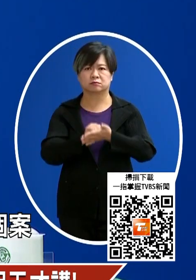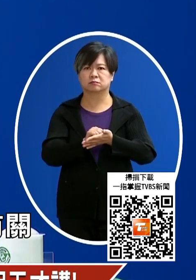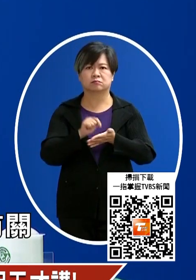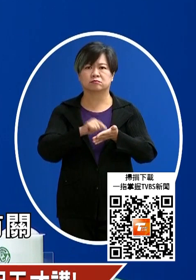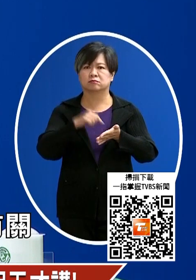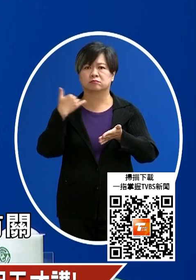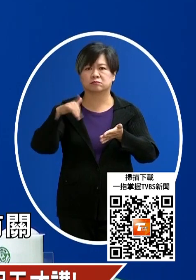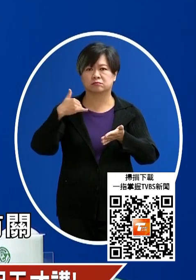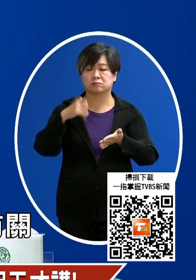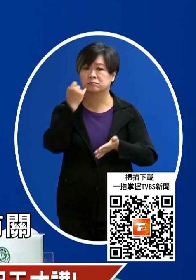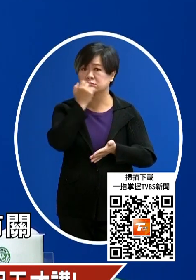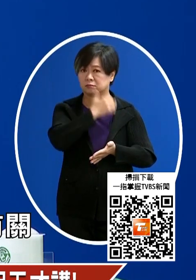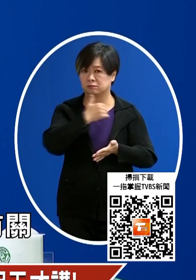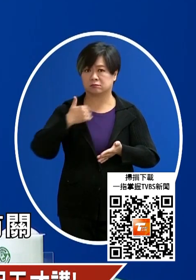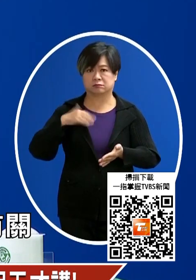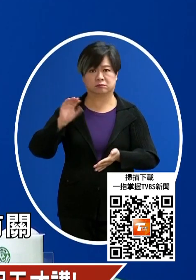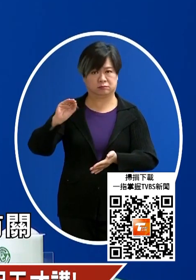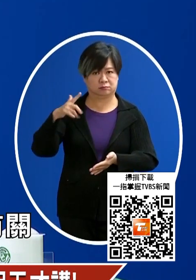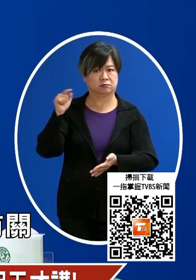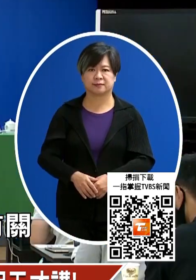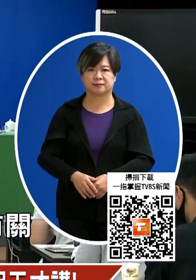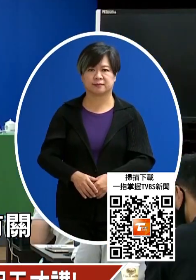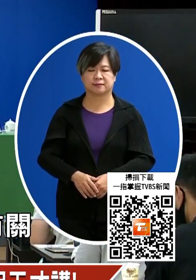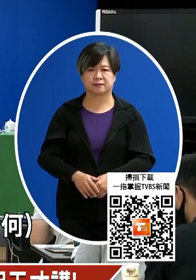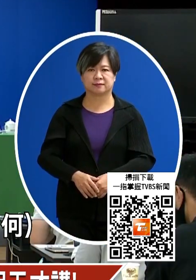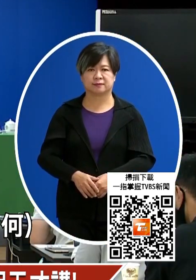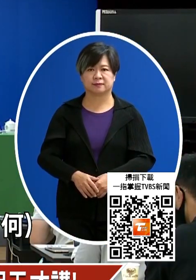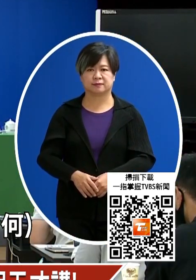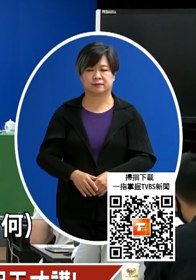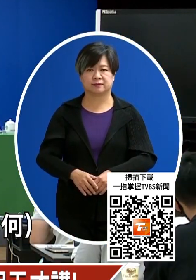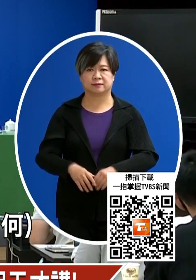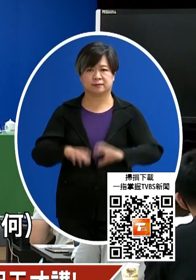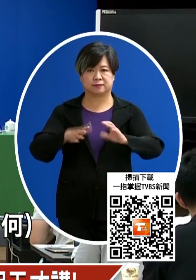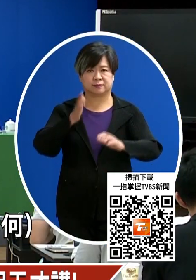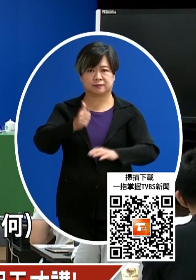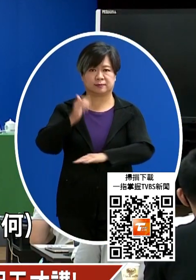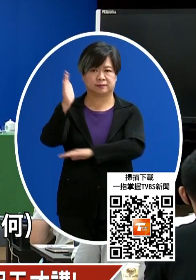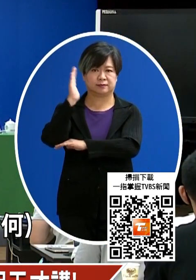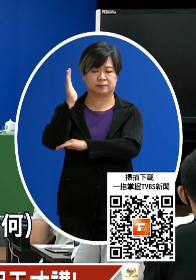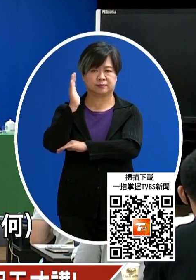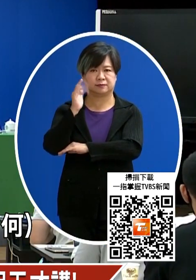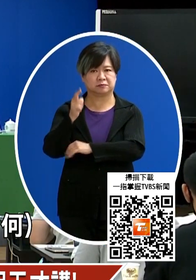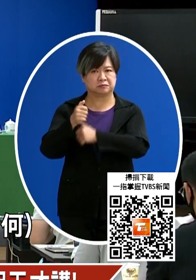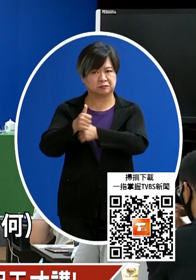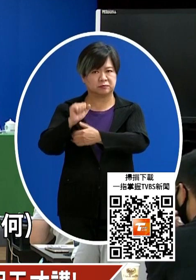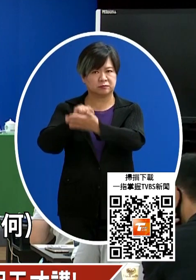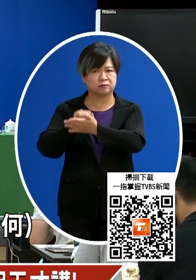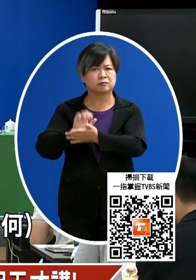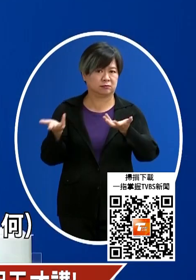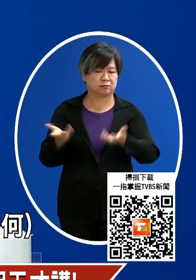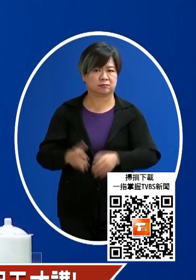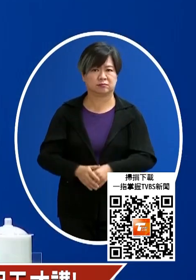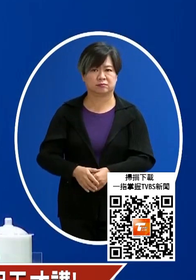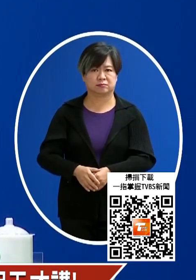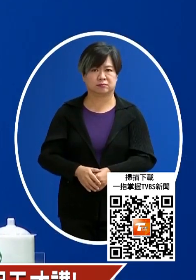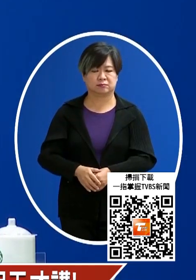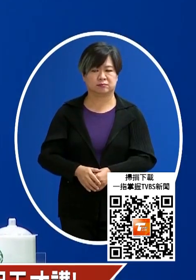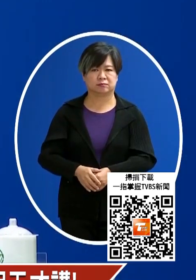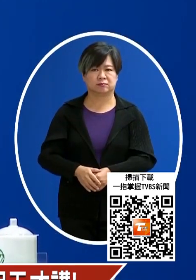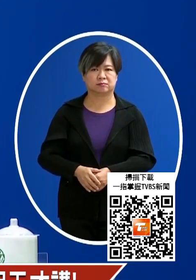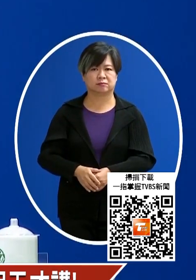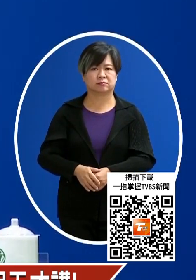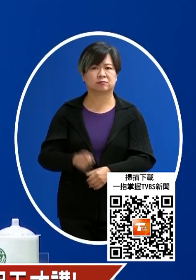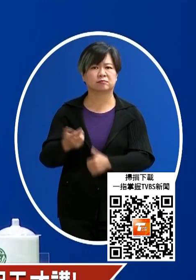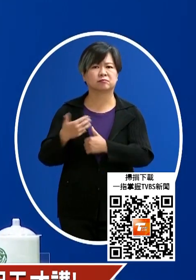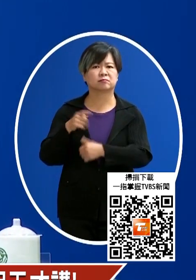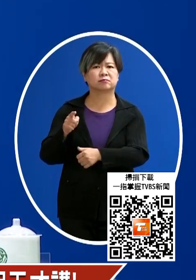个案，知道说有可能是跟万华的这个有关。 总统府有人员框列，然后现在状况如何？ 有关总统府的